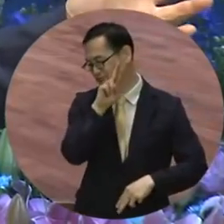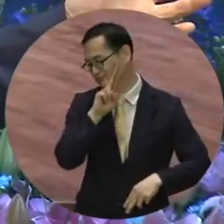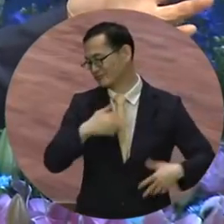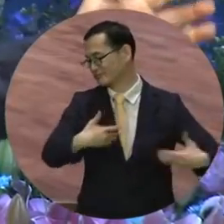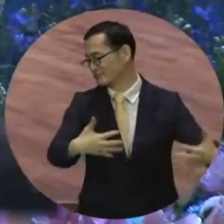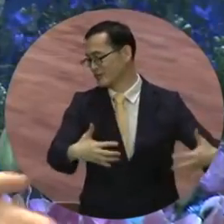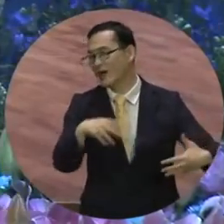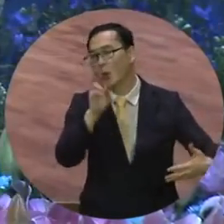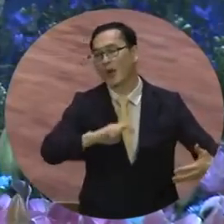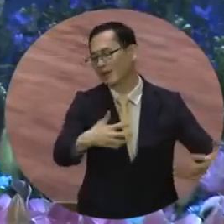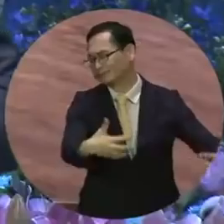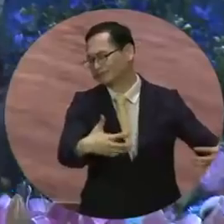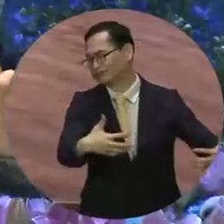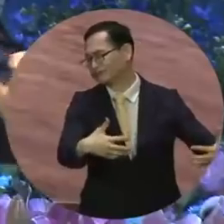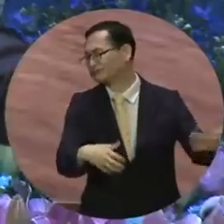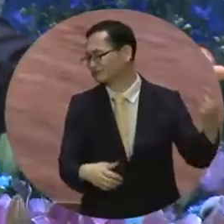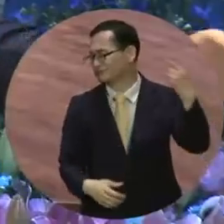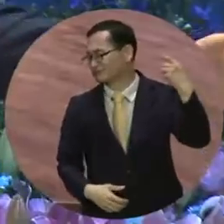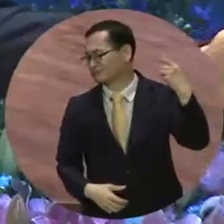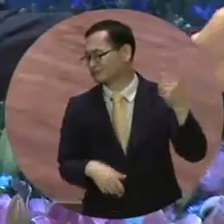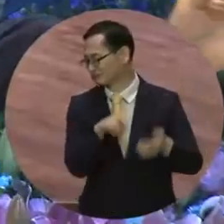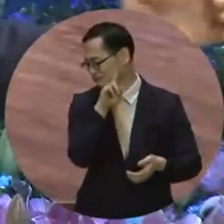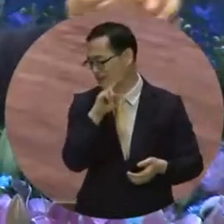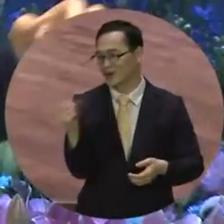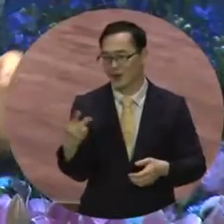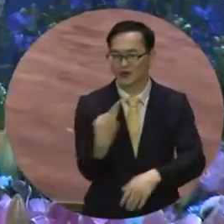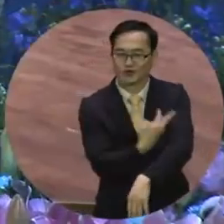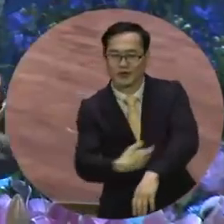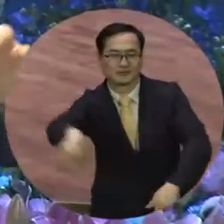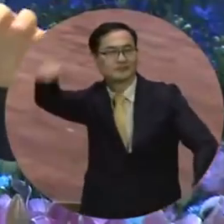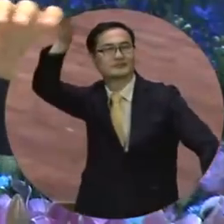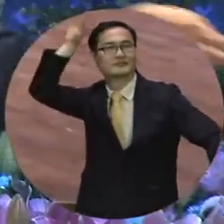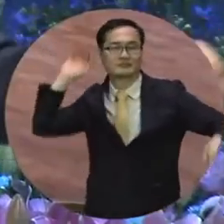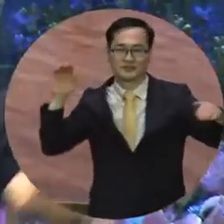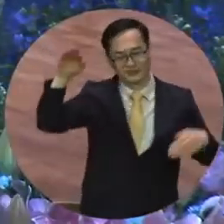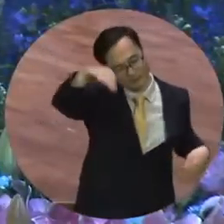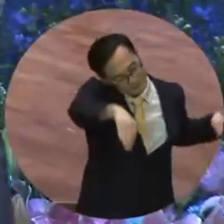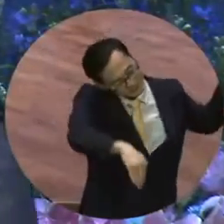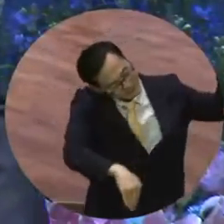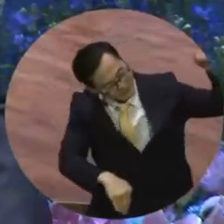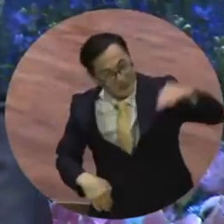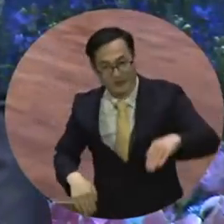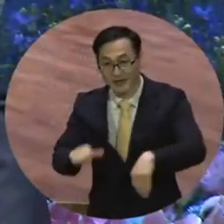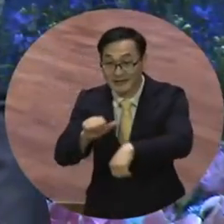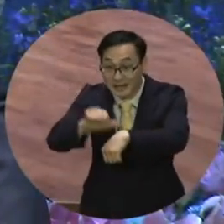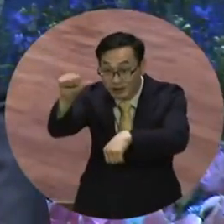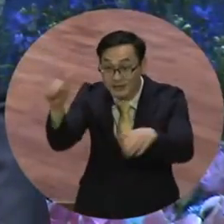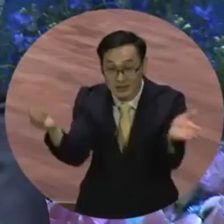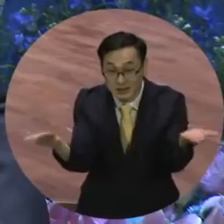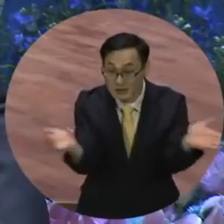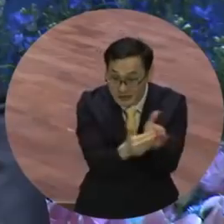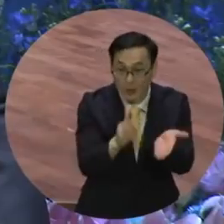들으면서, 수영장에 수영 쫙 하면서 실컷 놀다가 5시 퇴근해.